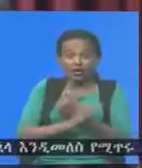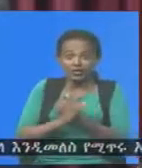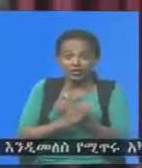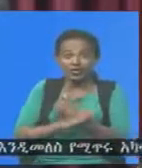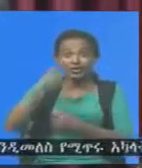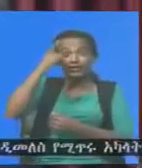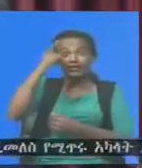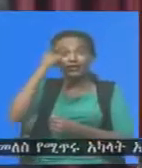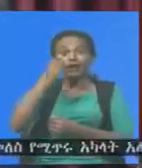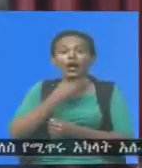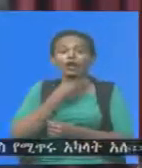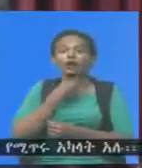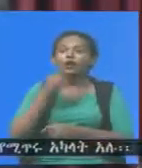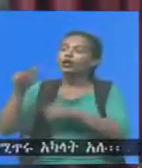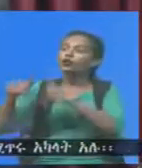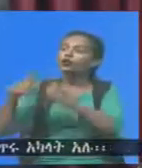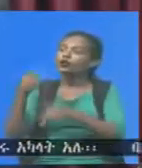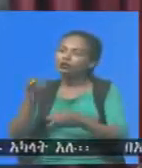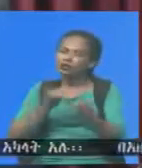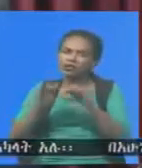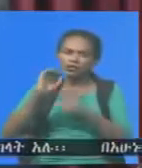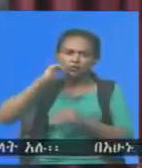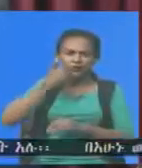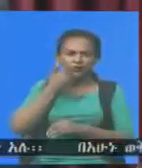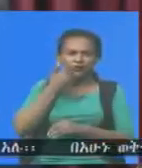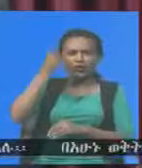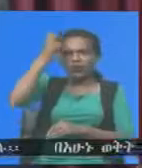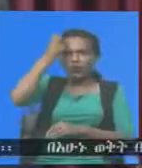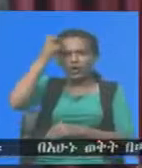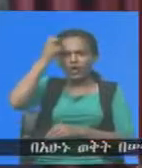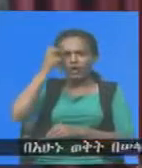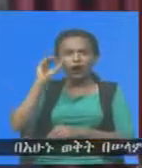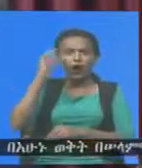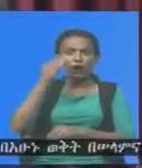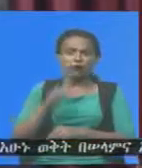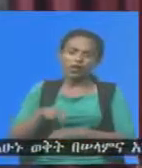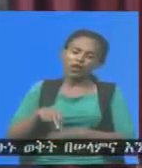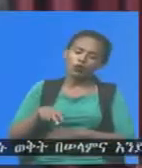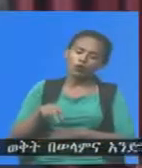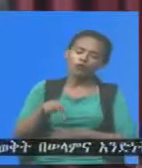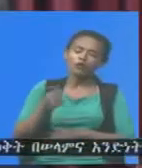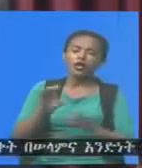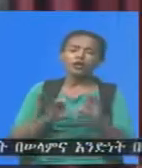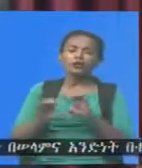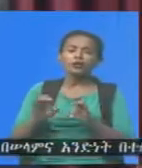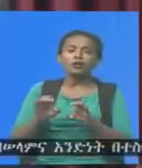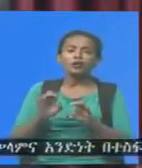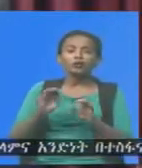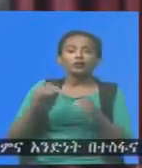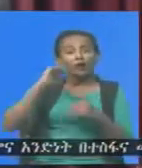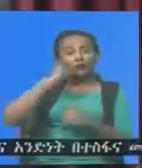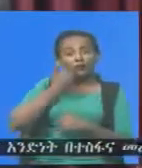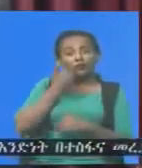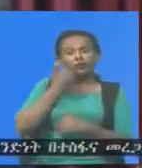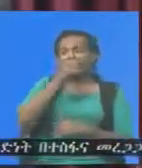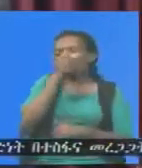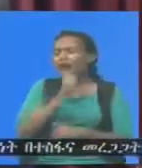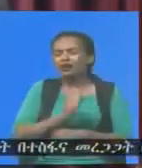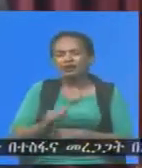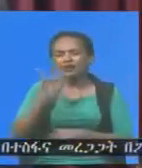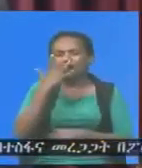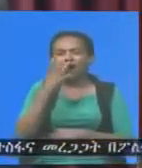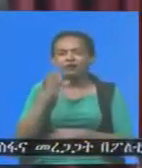ትግራይ አማራ ክልል ለመንቀሳቀስ የሚያፍርበት ሀገር፣ ወላይታ ሐዋሳ ላይ ወክም የማያደርግበት ሀገር ማንንም የአፍሪካ ወንድምናት መጥቶ ገንዘቡን